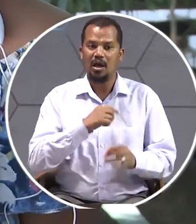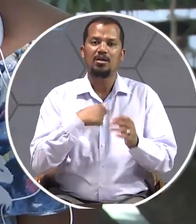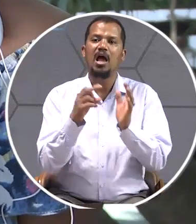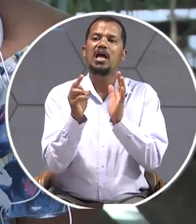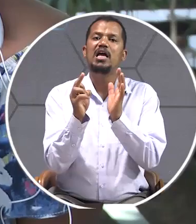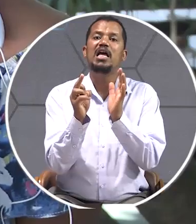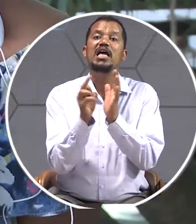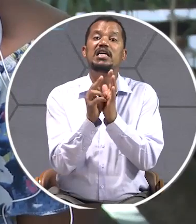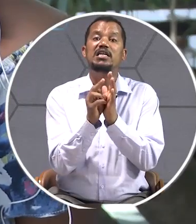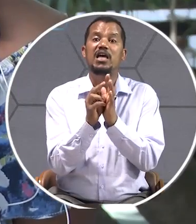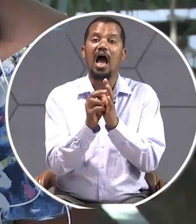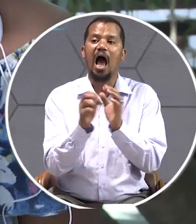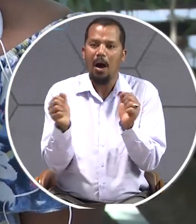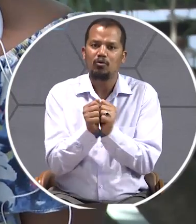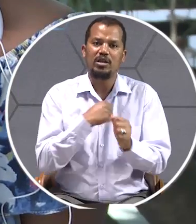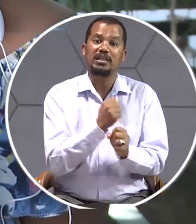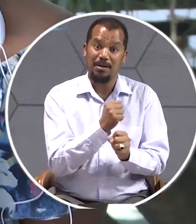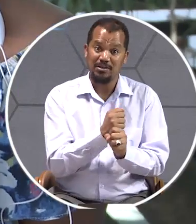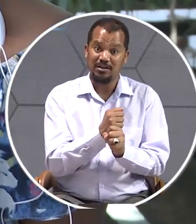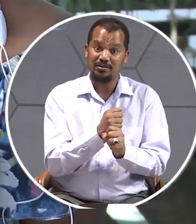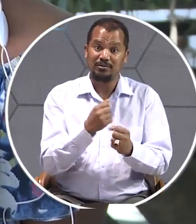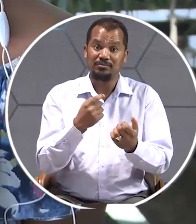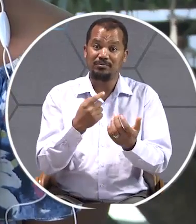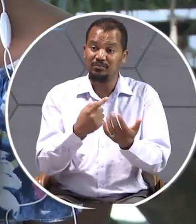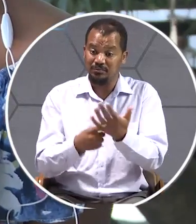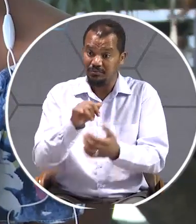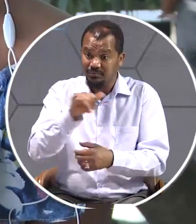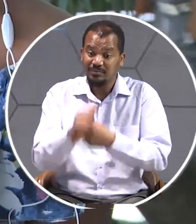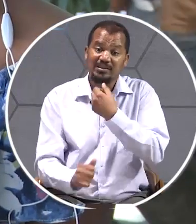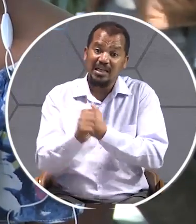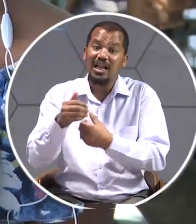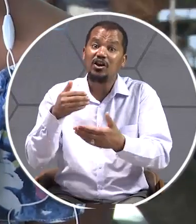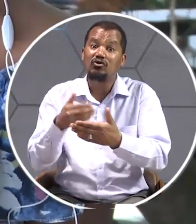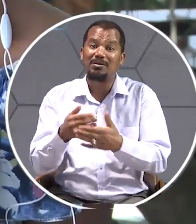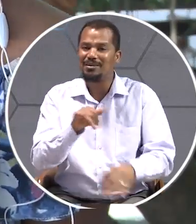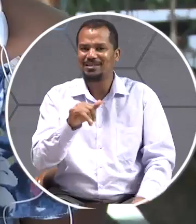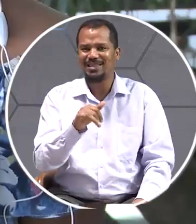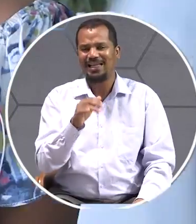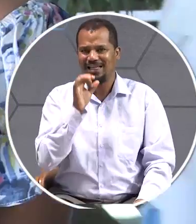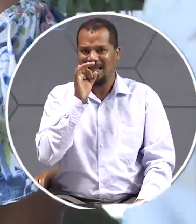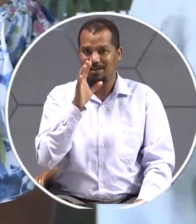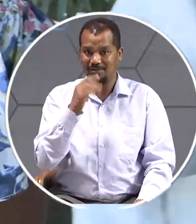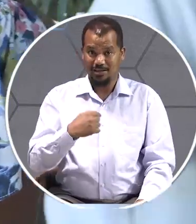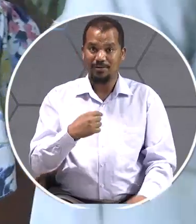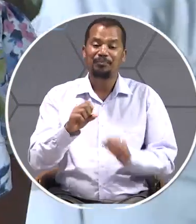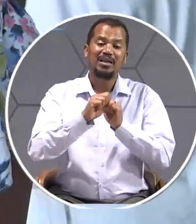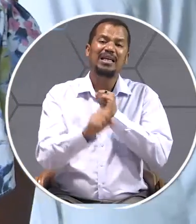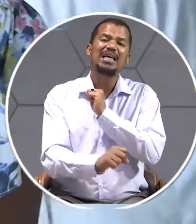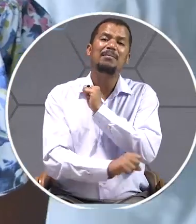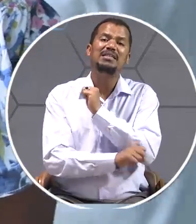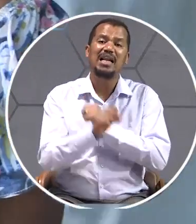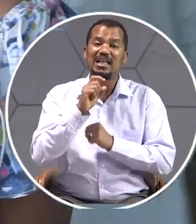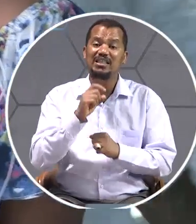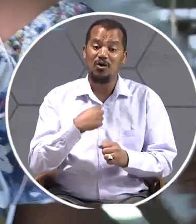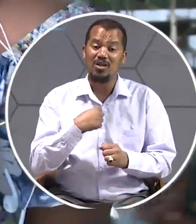ከህግ አካላቶችም ጋር ስለምንሰራ ያን ያህል ጥቃት ደርሶበት እንደዚህ ያለ ነገር የለም። እንግዲህ ከመሰረት